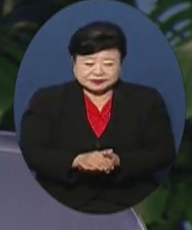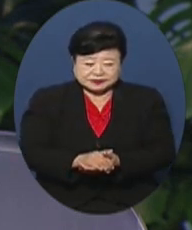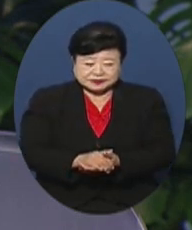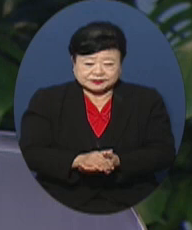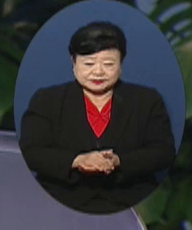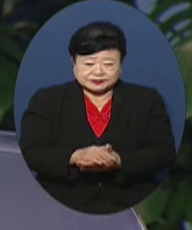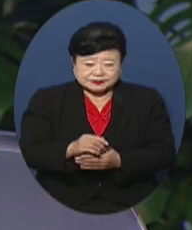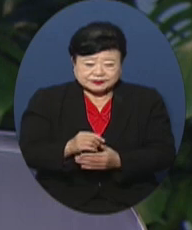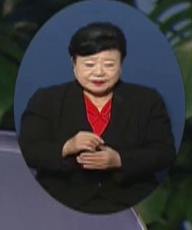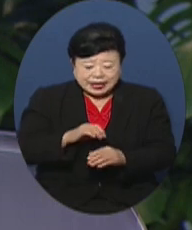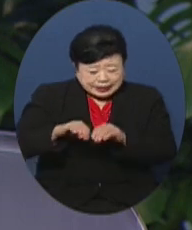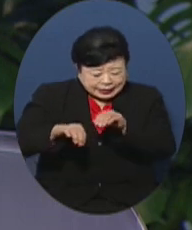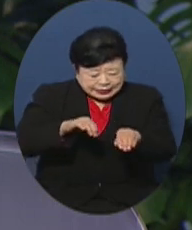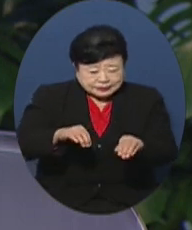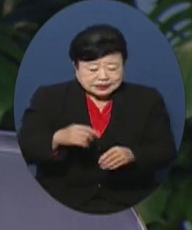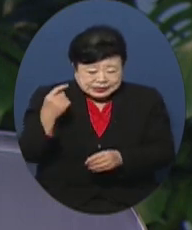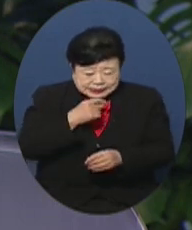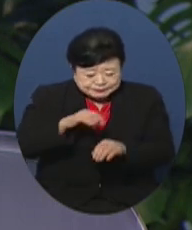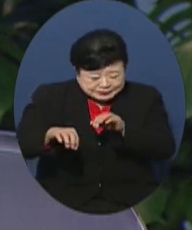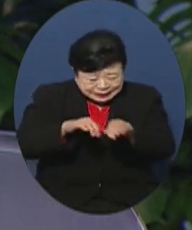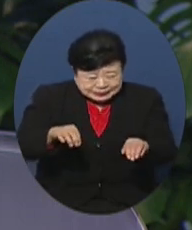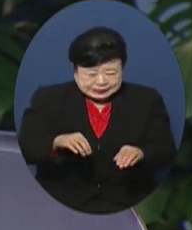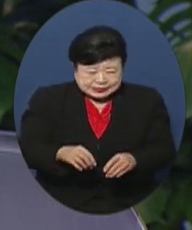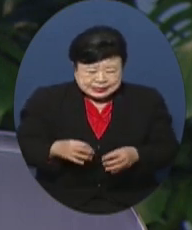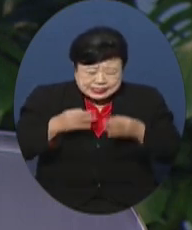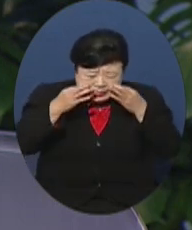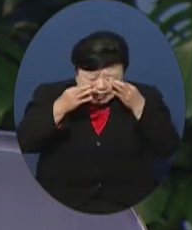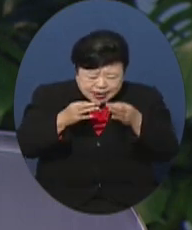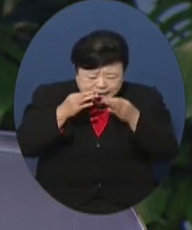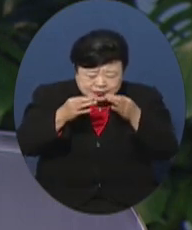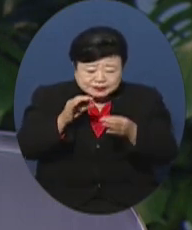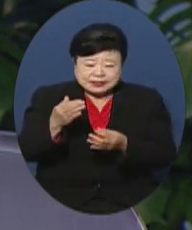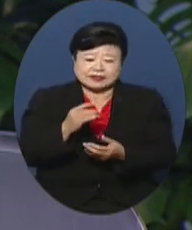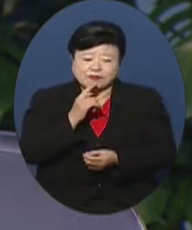가운데서 기도를 캐내야 한다고 말했습니다.